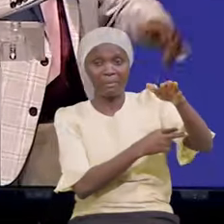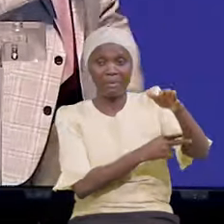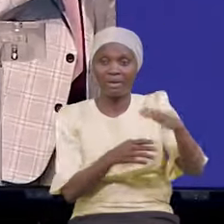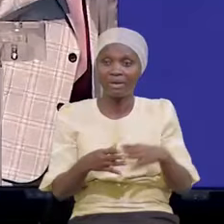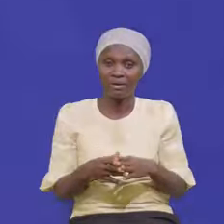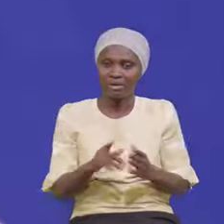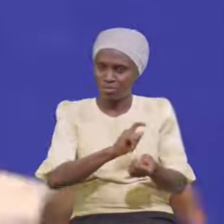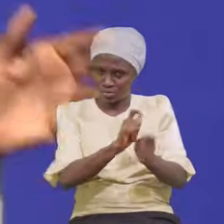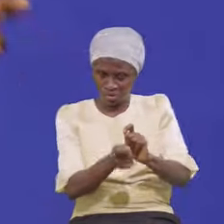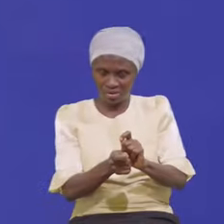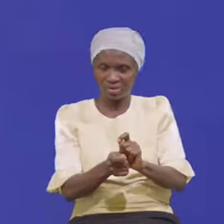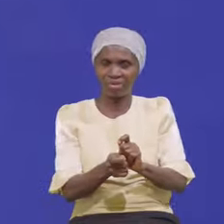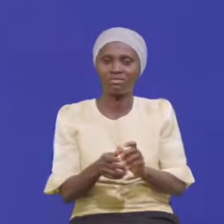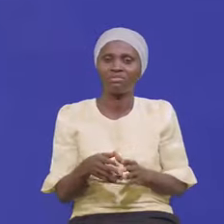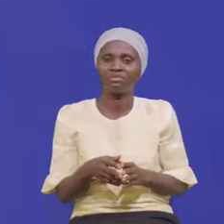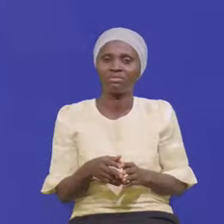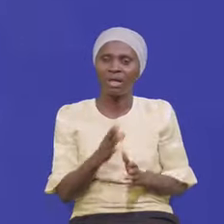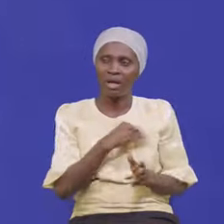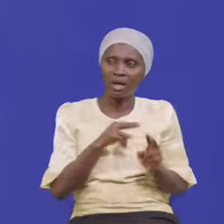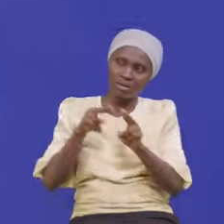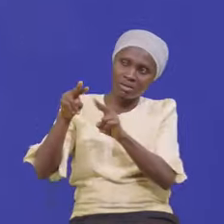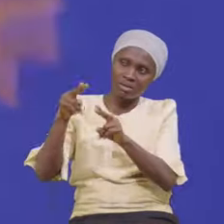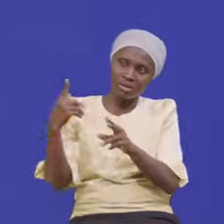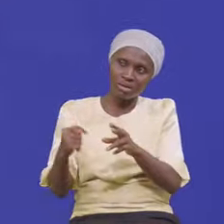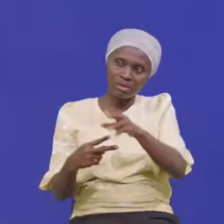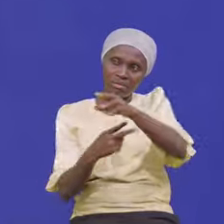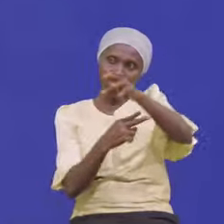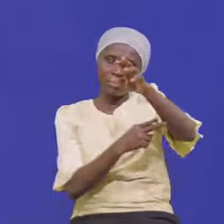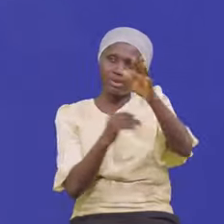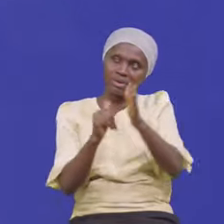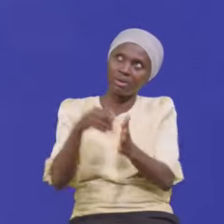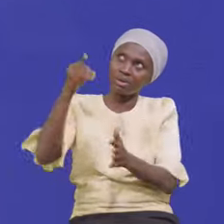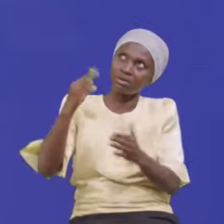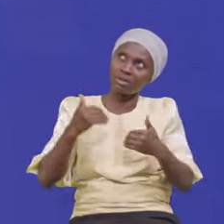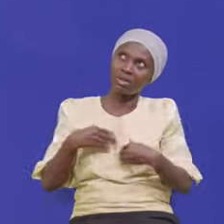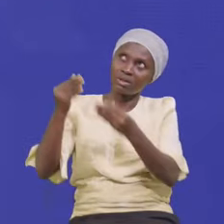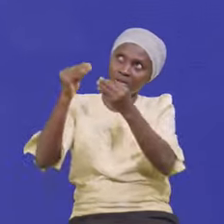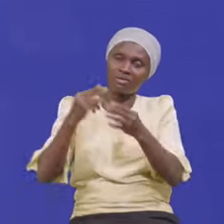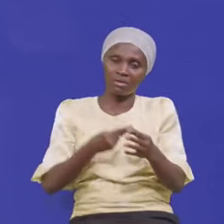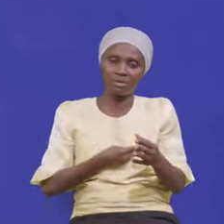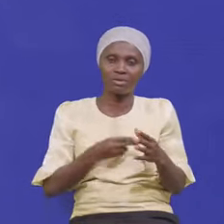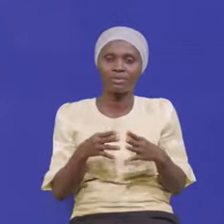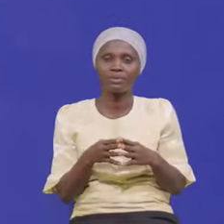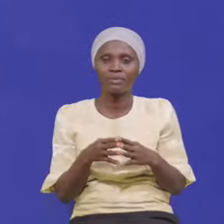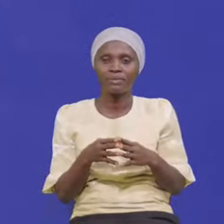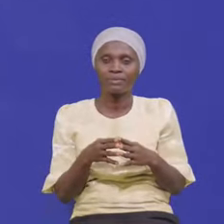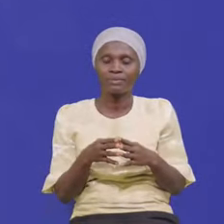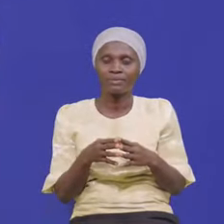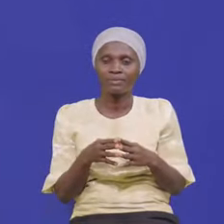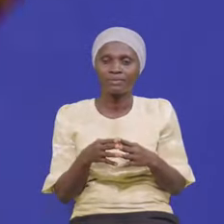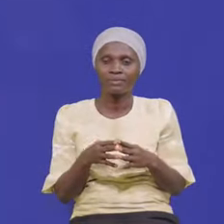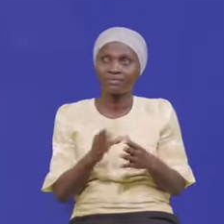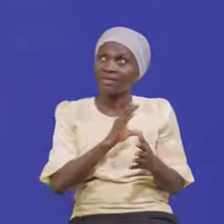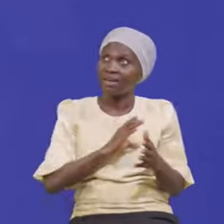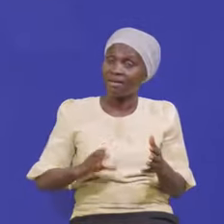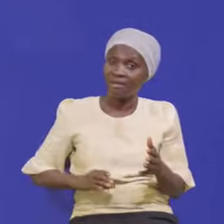Turn around. ఈ రాత్రి and see the breach that God has given us. దేవుడు మనకిచ్చిన ఆ వారధిని చూడండి.